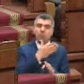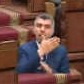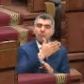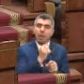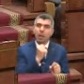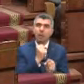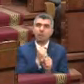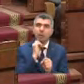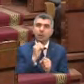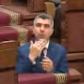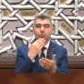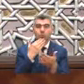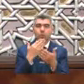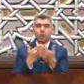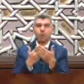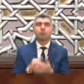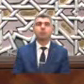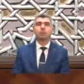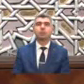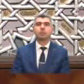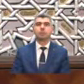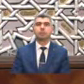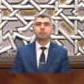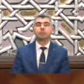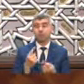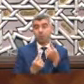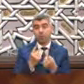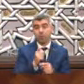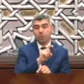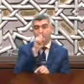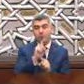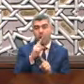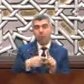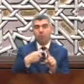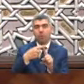الجهاز. شكرا شكرا شكرا سيد النائب. هل هناك تعقيب إضافي؟